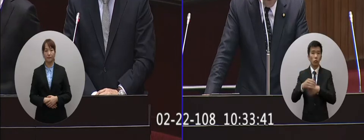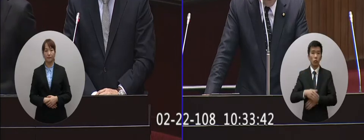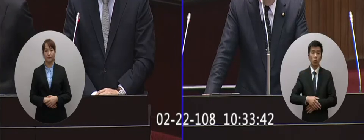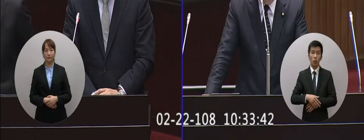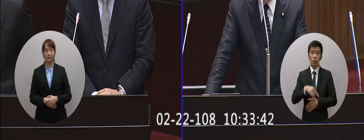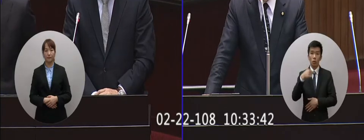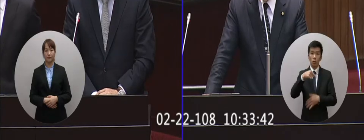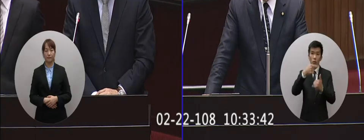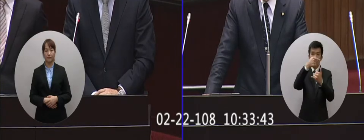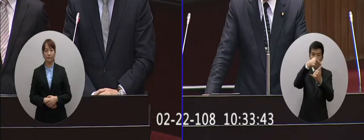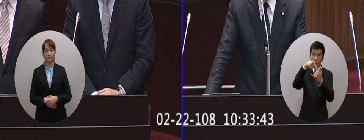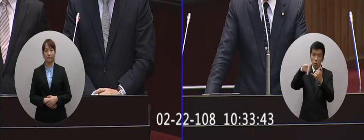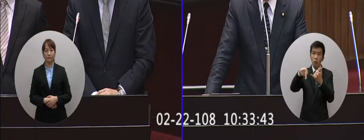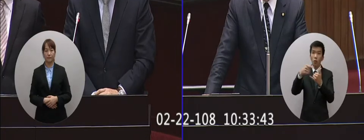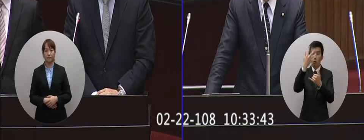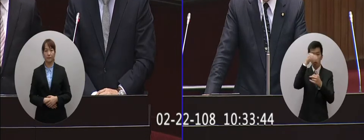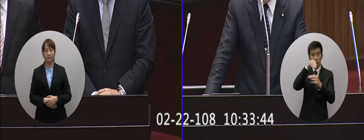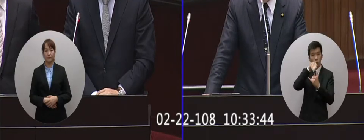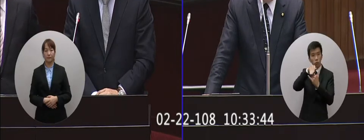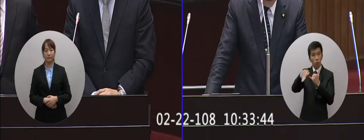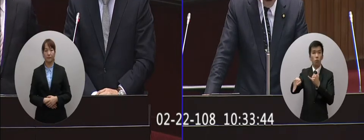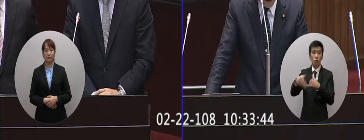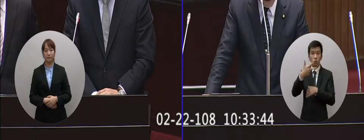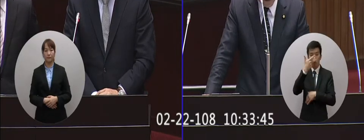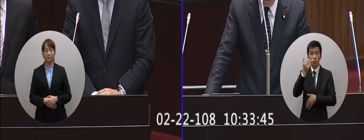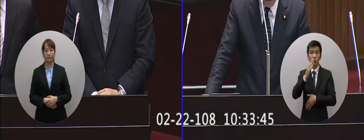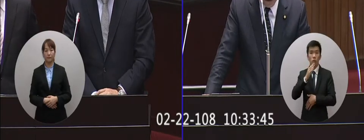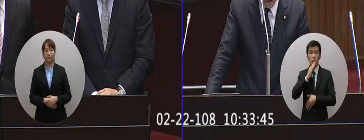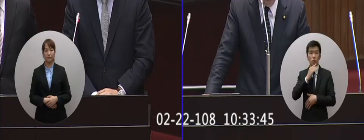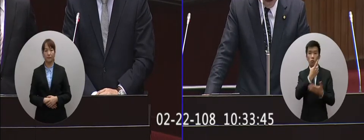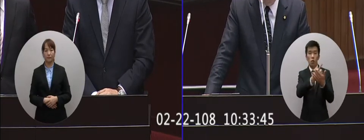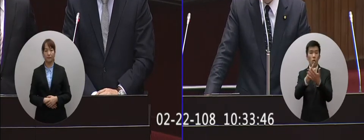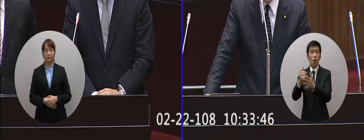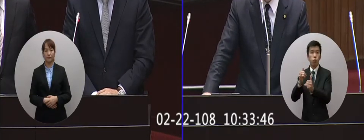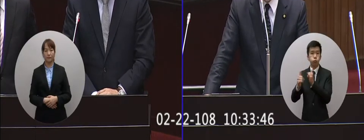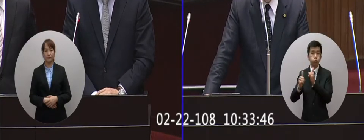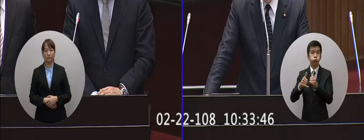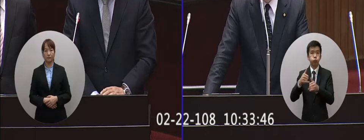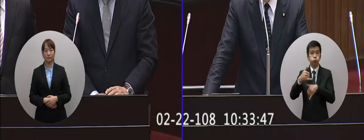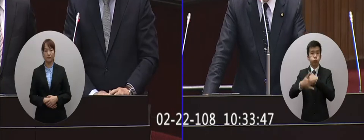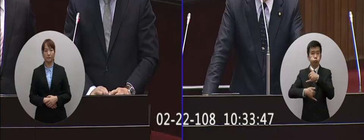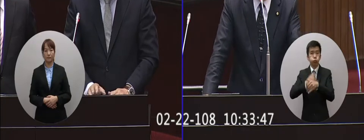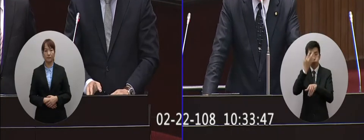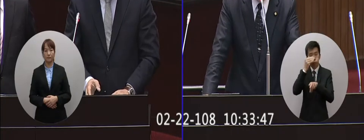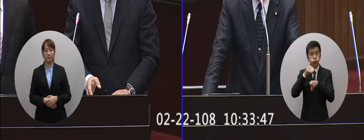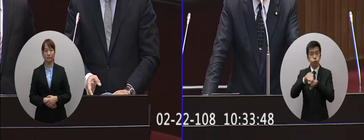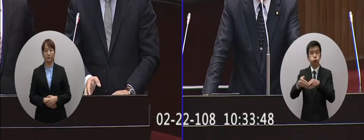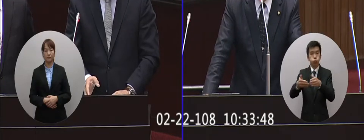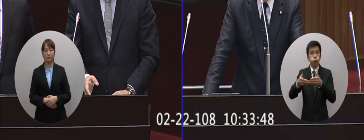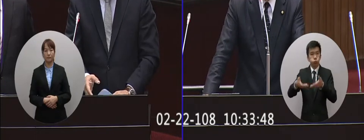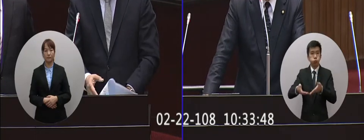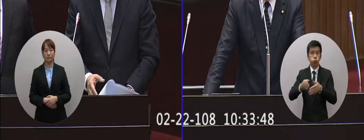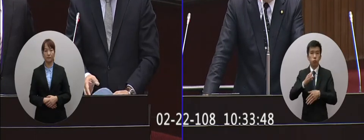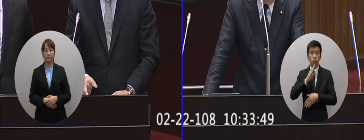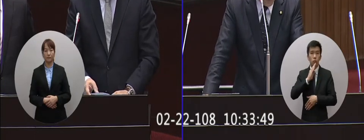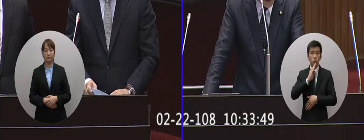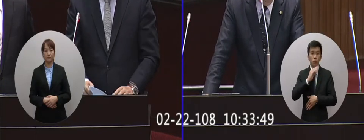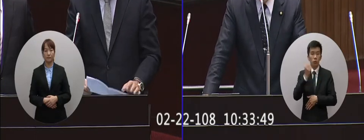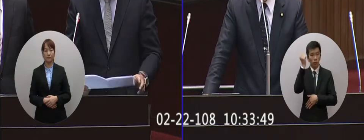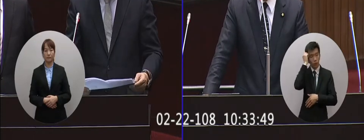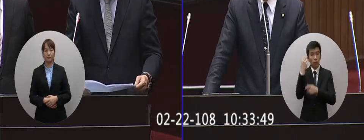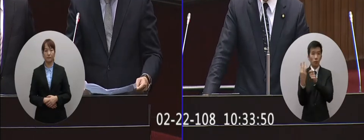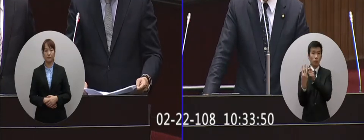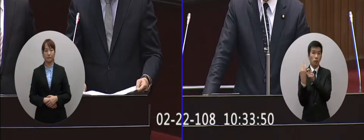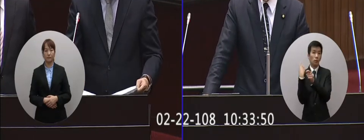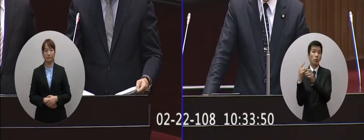运距，所以高铁已经是民众不可或缺的重要的交通工具。那我记得3年前台南的围